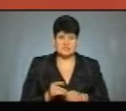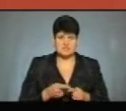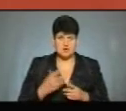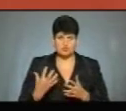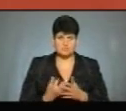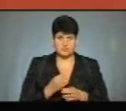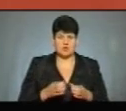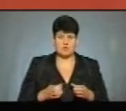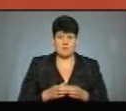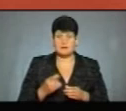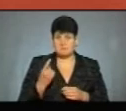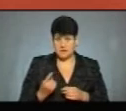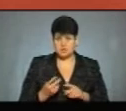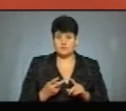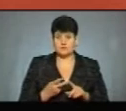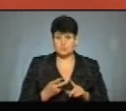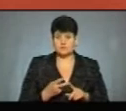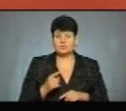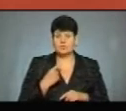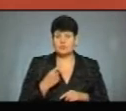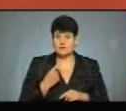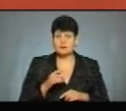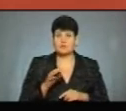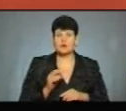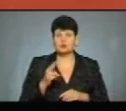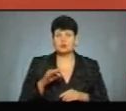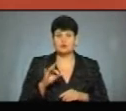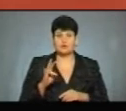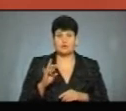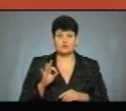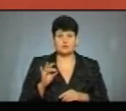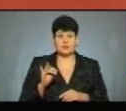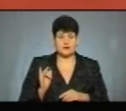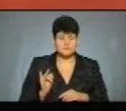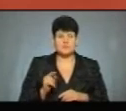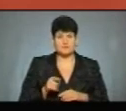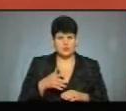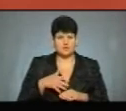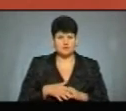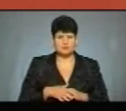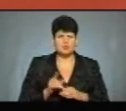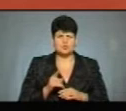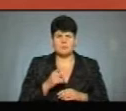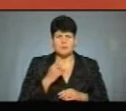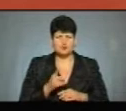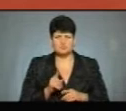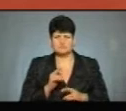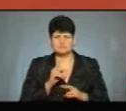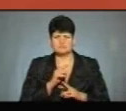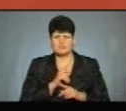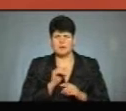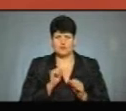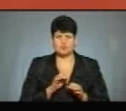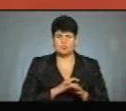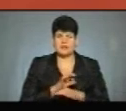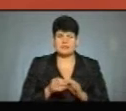успішна. Перше, і, власне, те, що говорила пані Людмила про донорів. Чи донори, розуміючи, бачачи, що щось тут не так, можуть проекти,